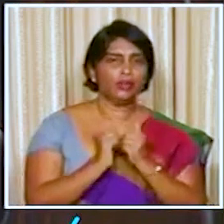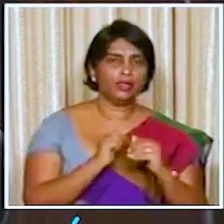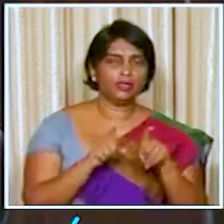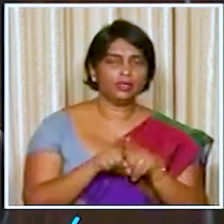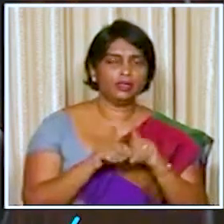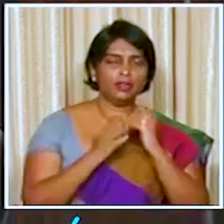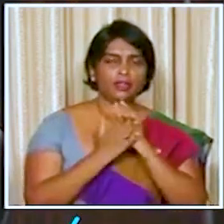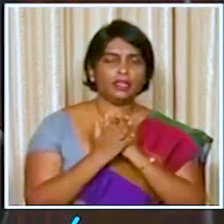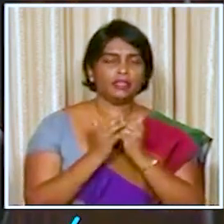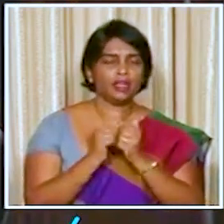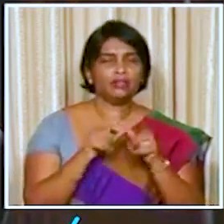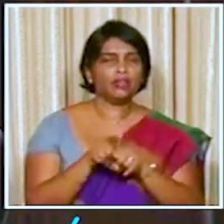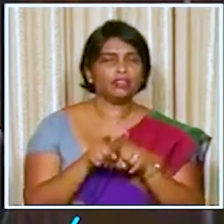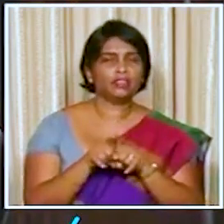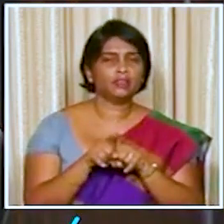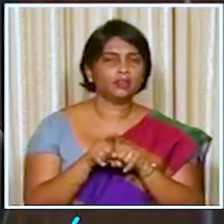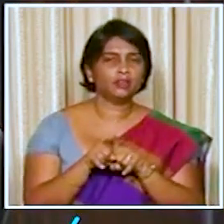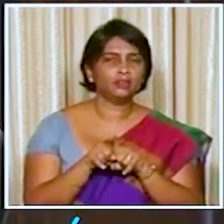ආබාධිතයාගේ සිට